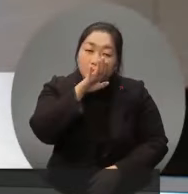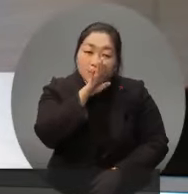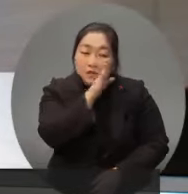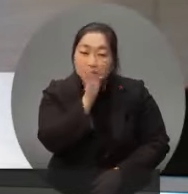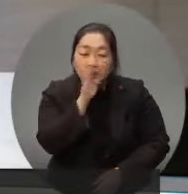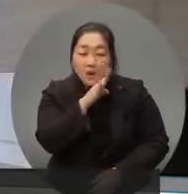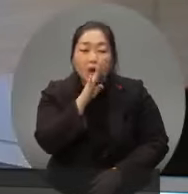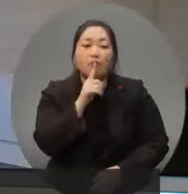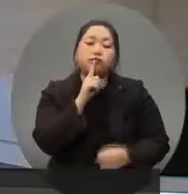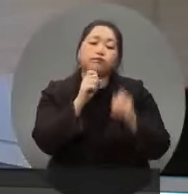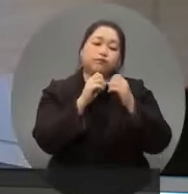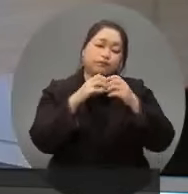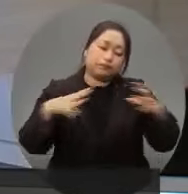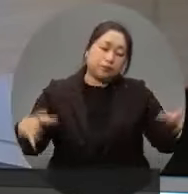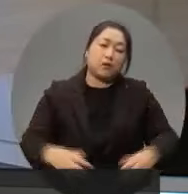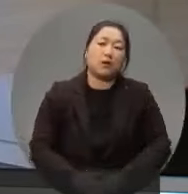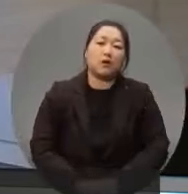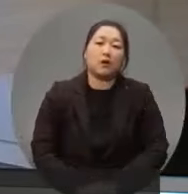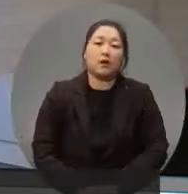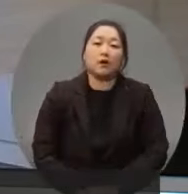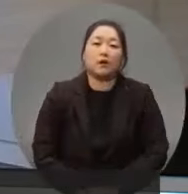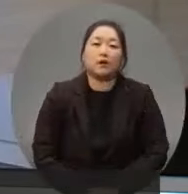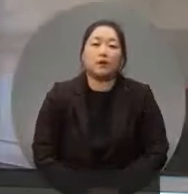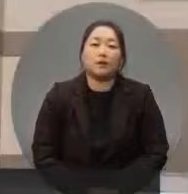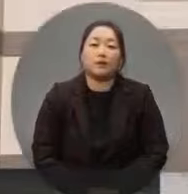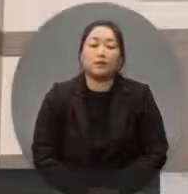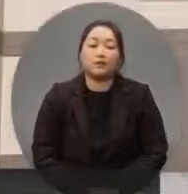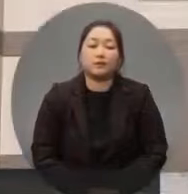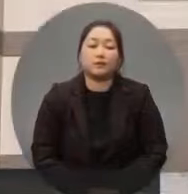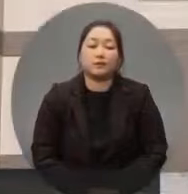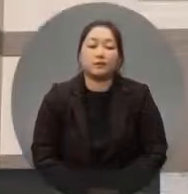논란입니다. 정재영 기자입니다.